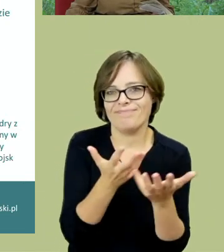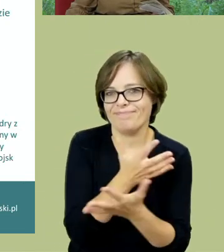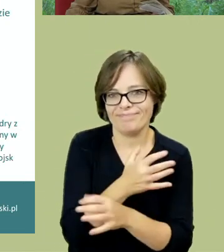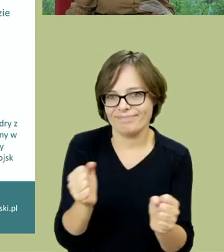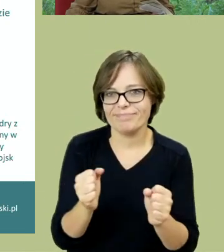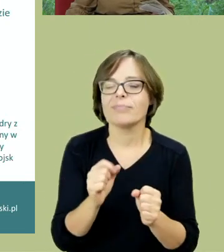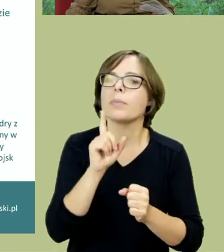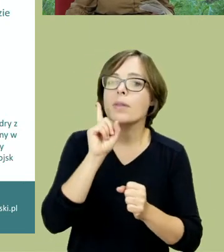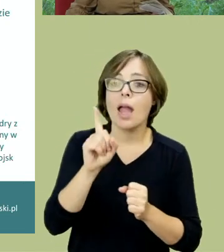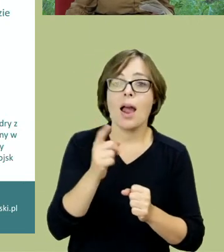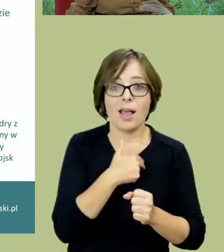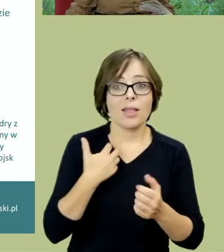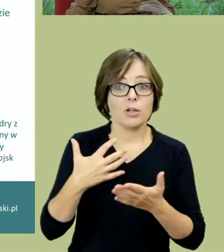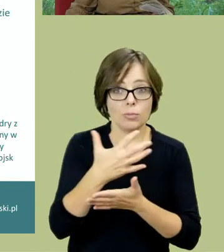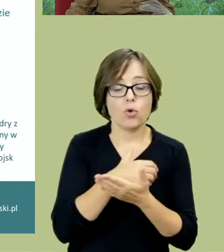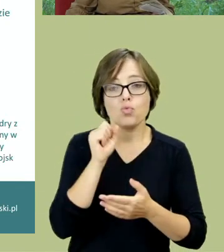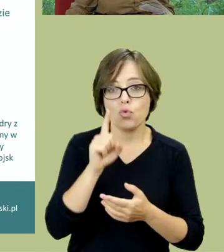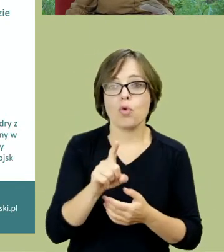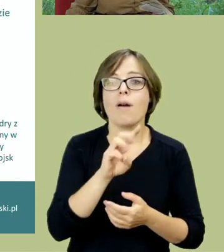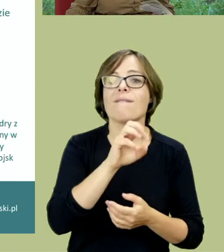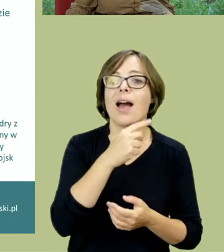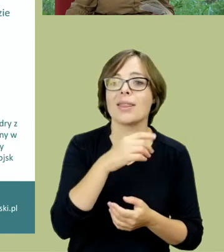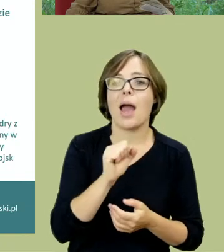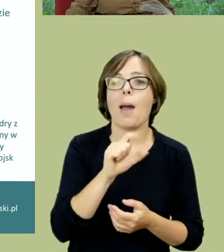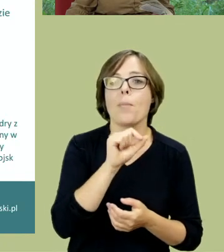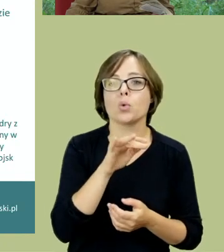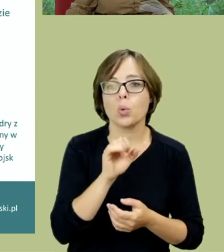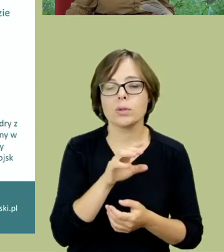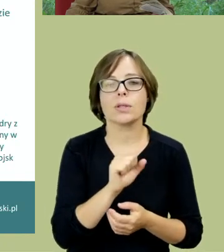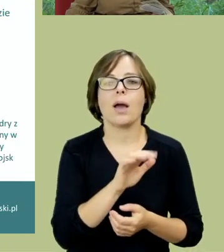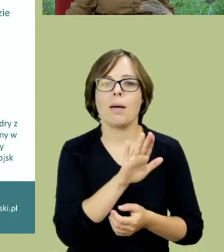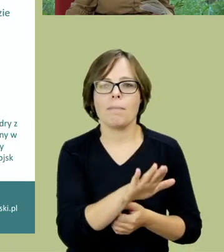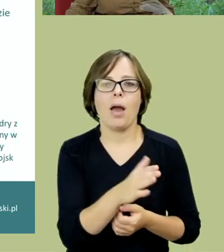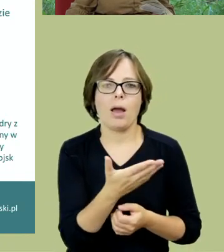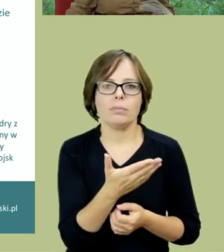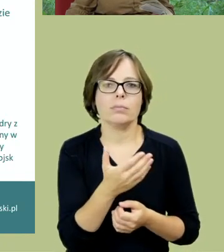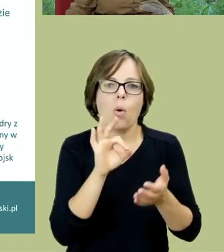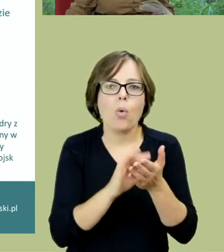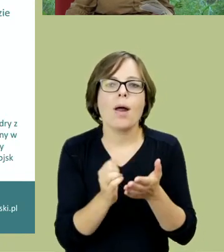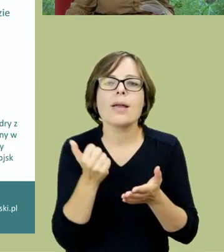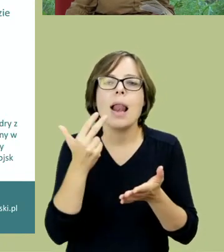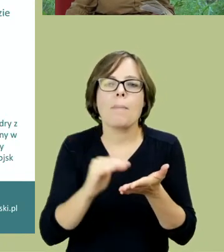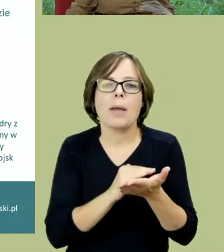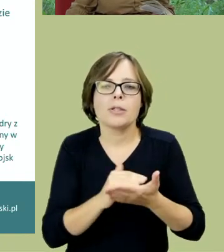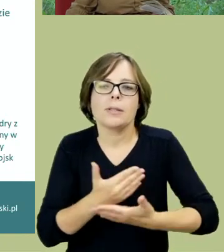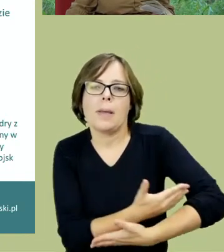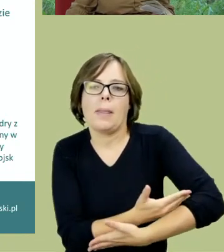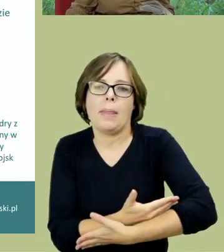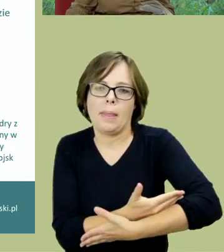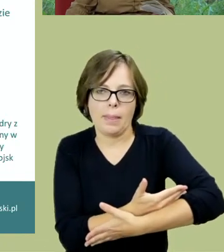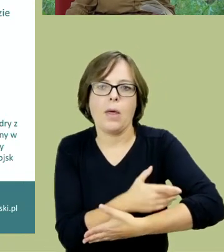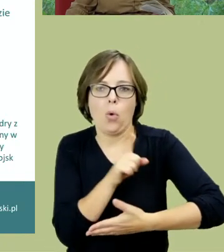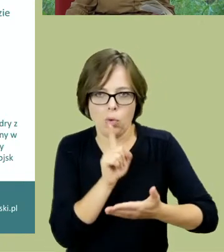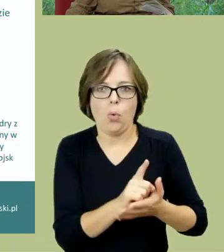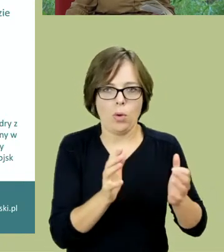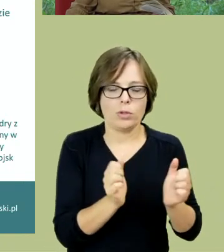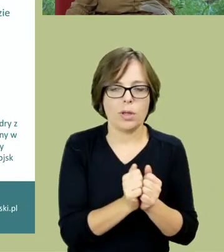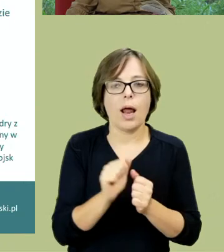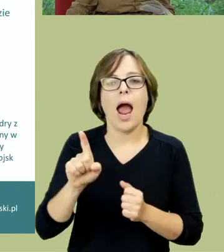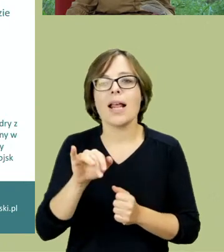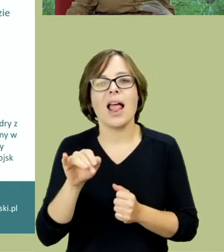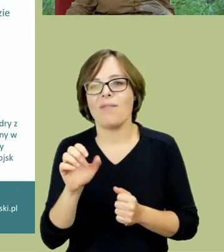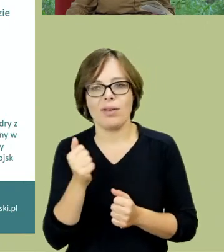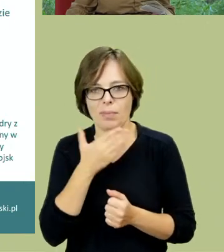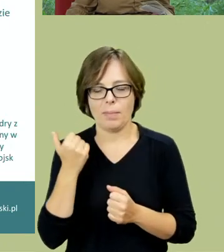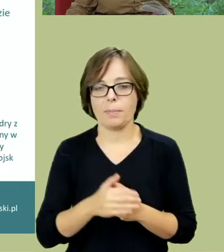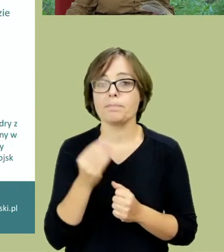jest zdjęcie Wandy Piłsudskiej, takiej właśnie kilkumiesięcznej dziewczynki. I tu jeszcze list